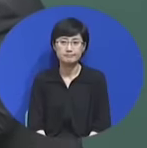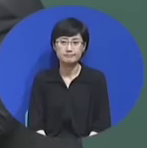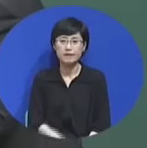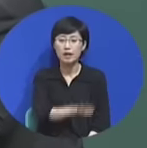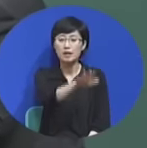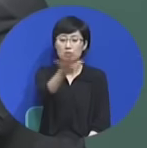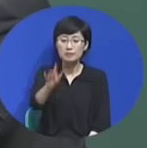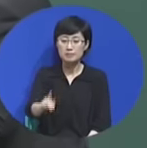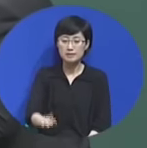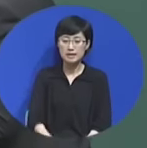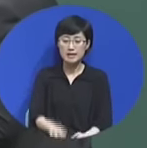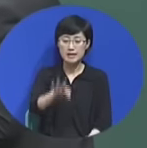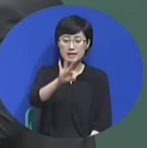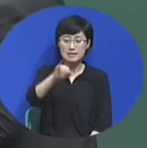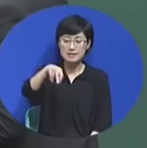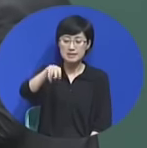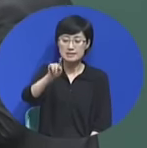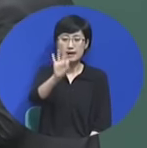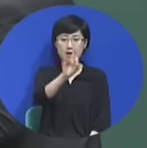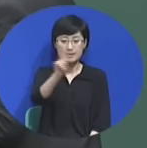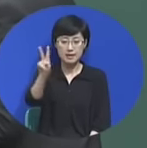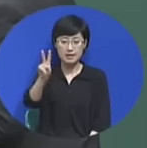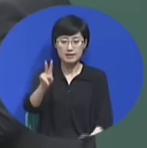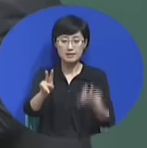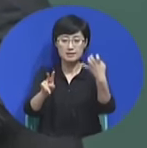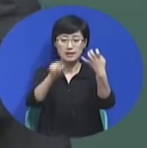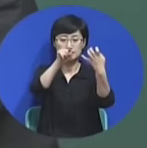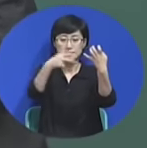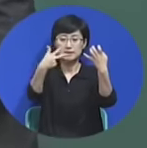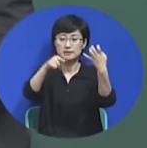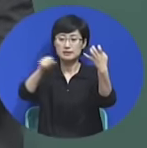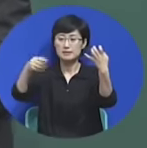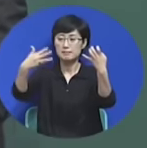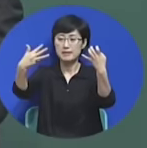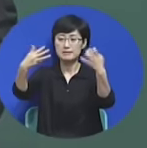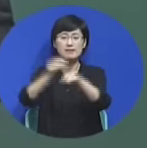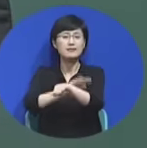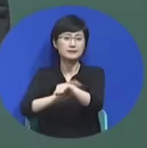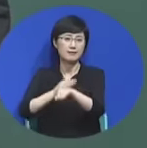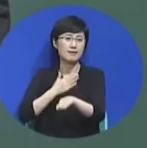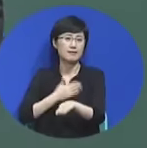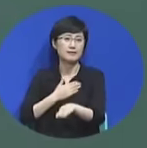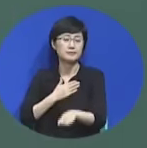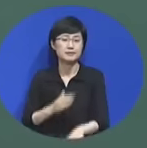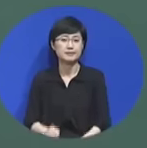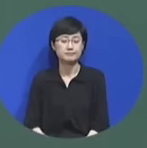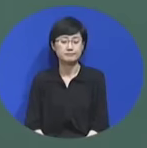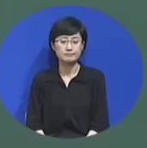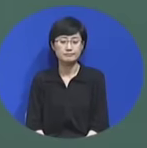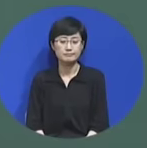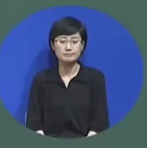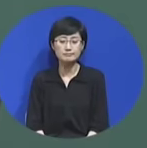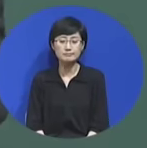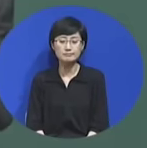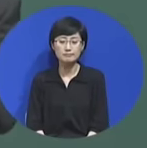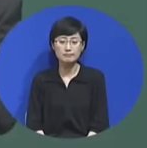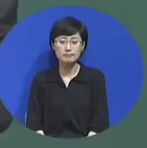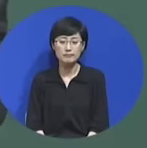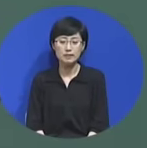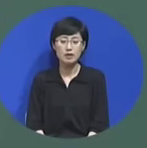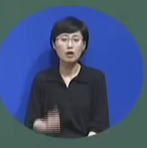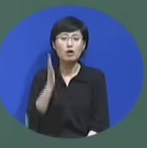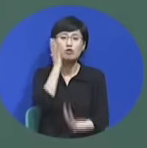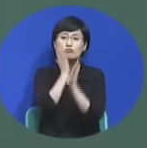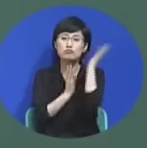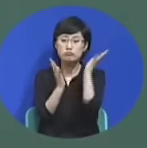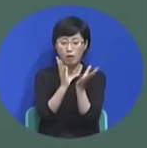所以他逐渐的在掌握我，这才是我在神的国里生活。 여러분 이사야서 40장 7절에서 8절 잘 아시고 계시죠? 이사야서 40장 7到 8절,你们很熟悉。 푸른 마르고